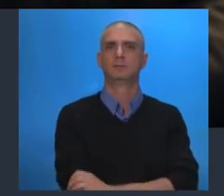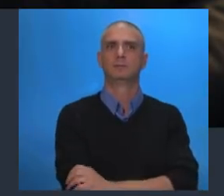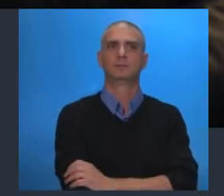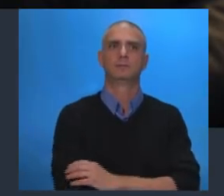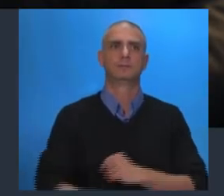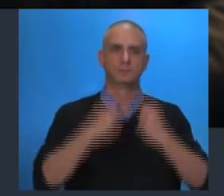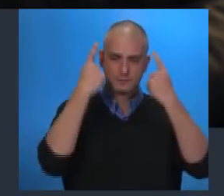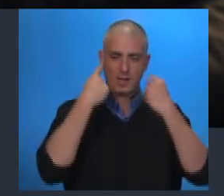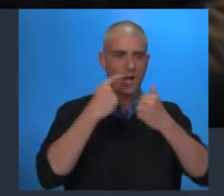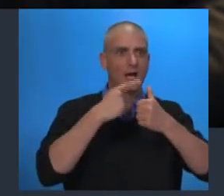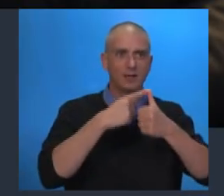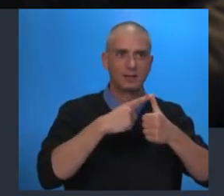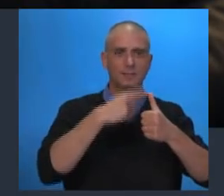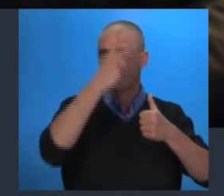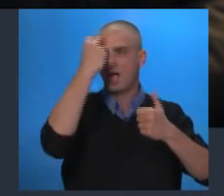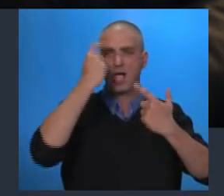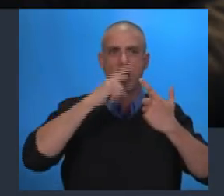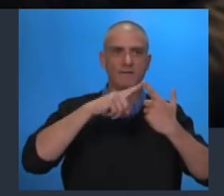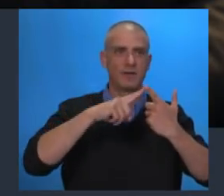שזה חרדים, ערבים,